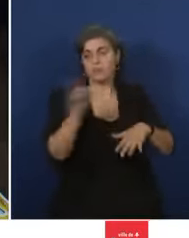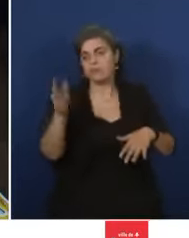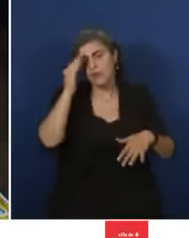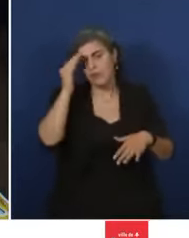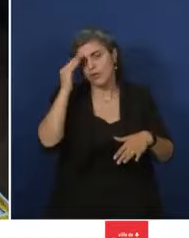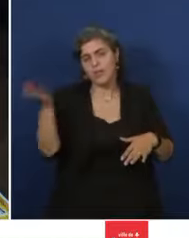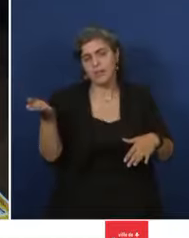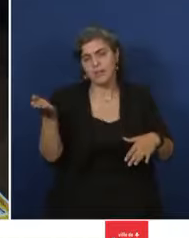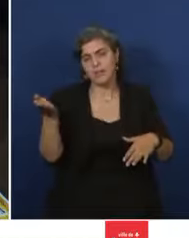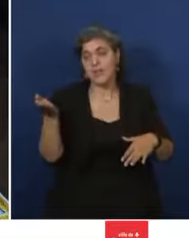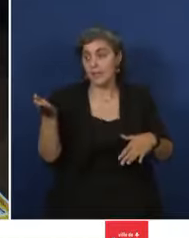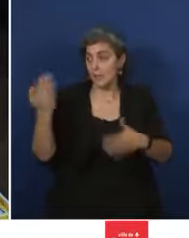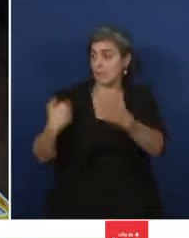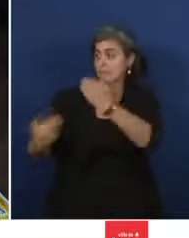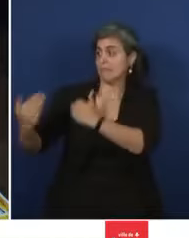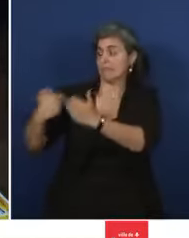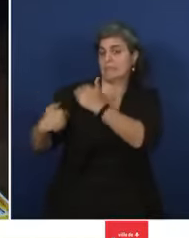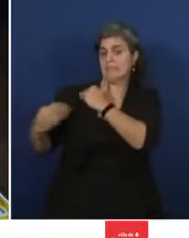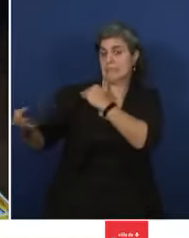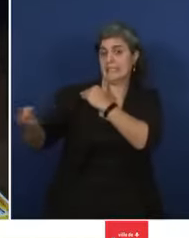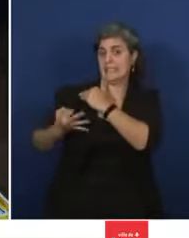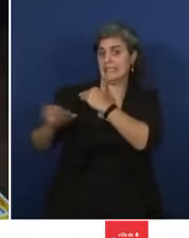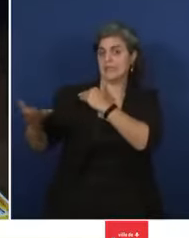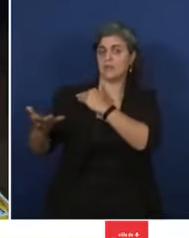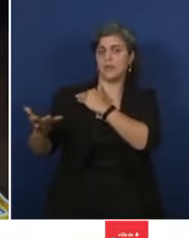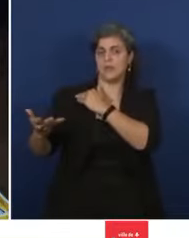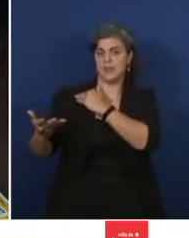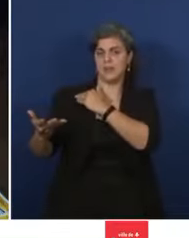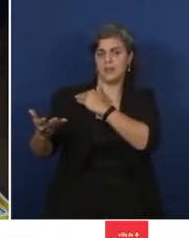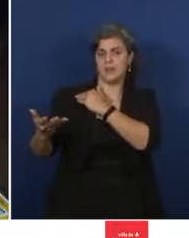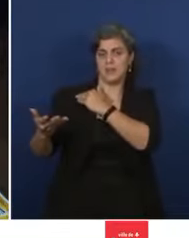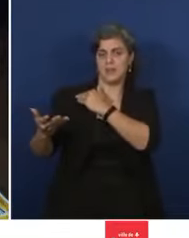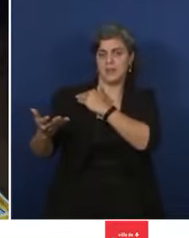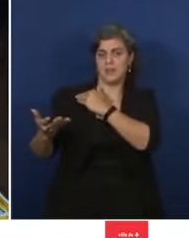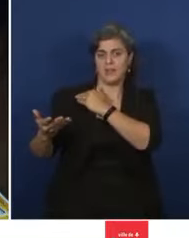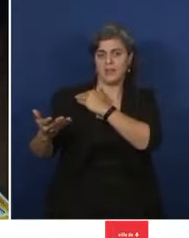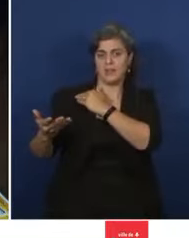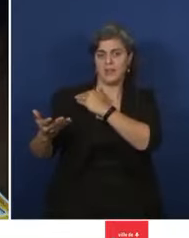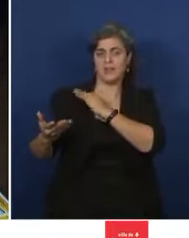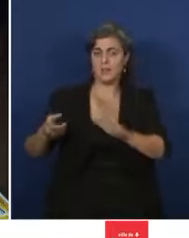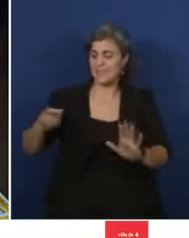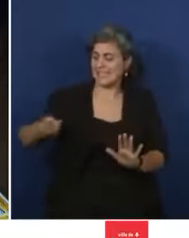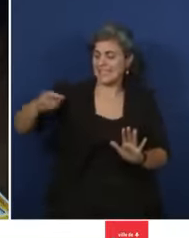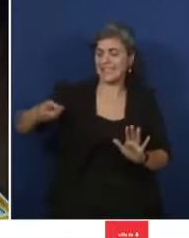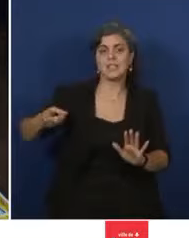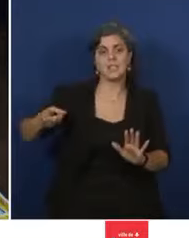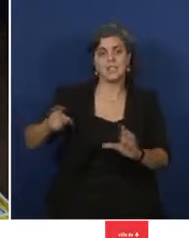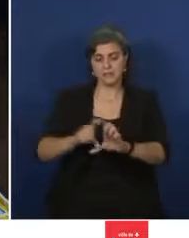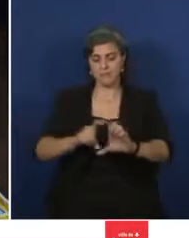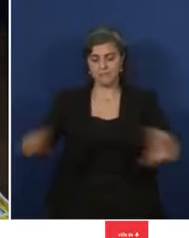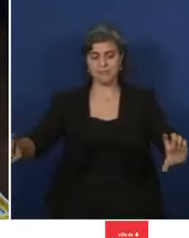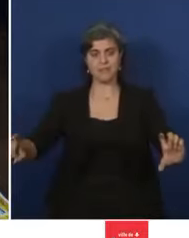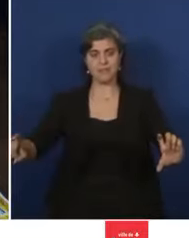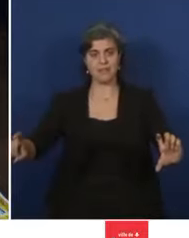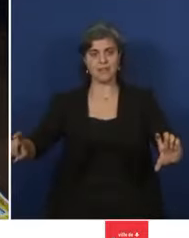fait remonter des difficultés liées au contrôle lapide, la lecture automatique des plaques